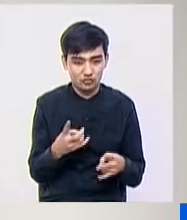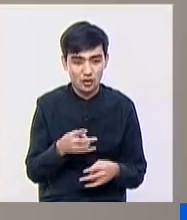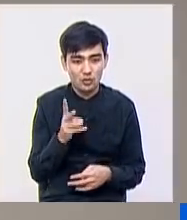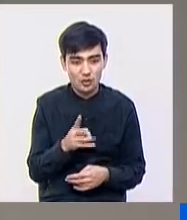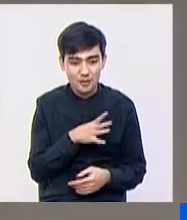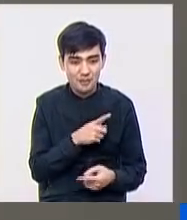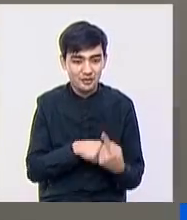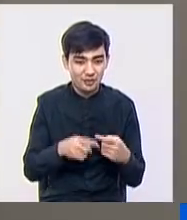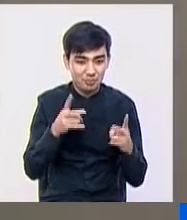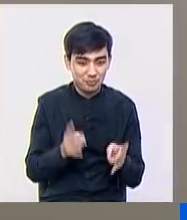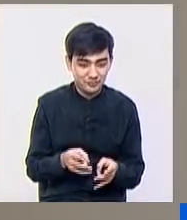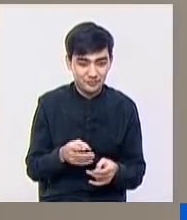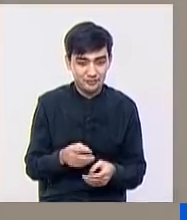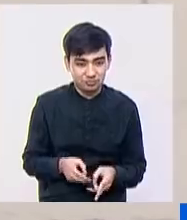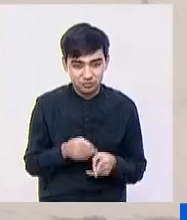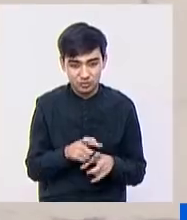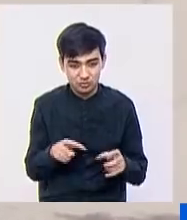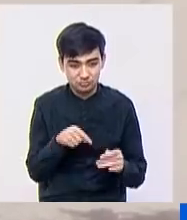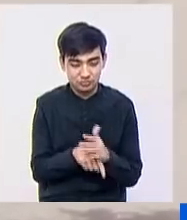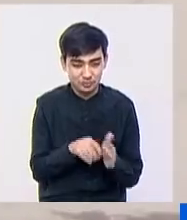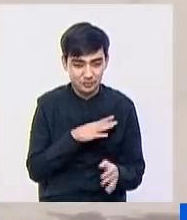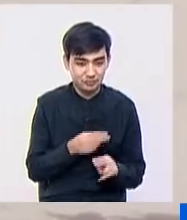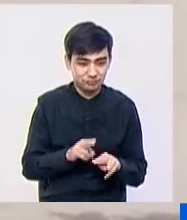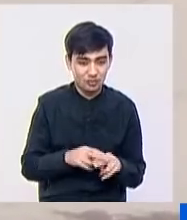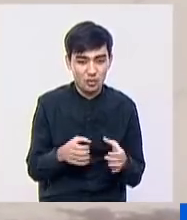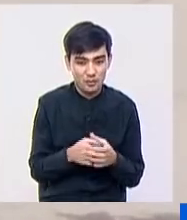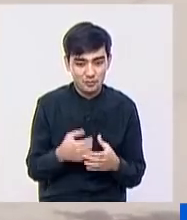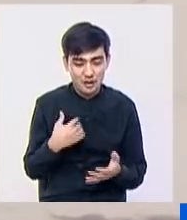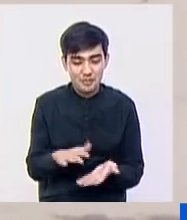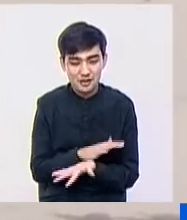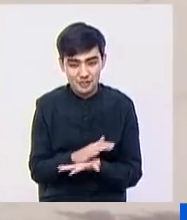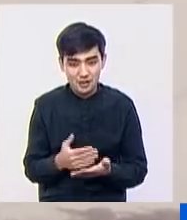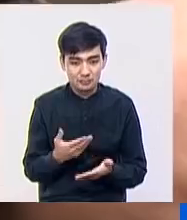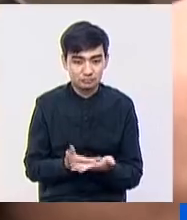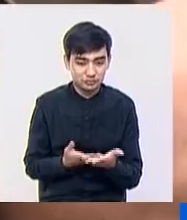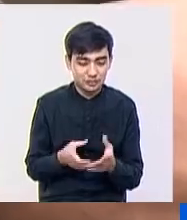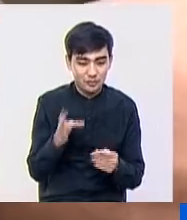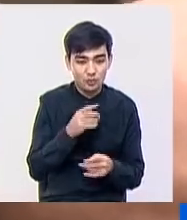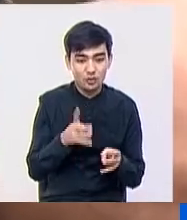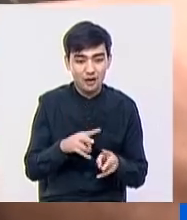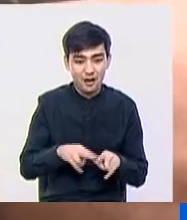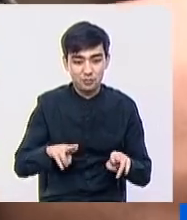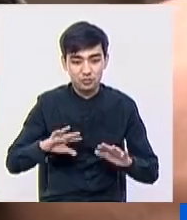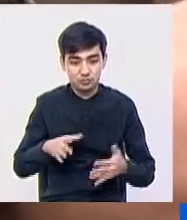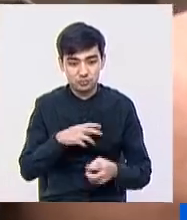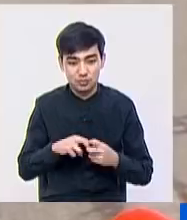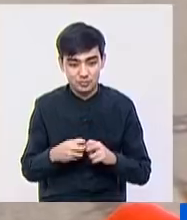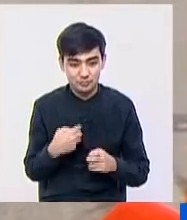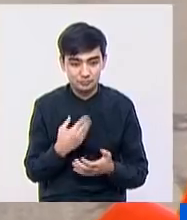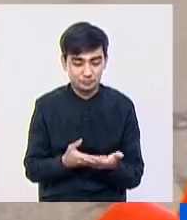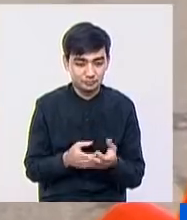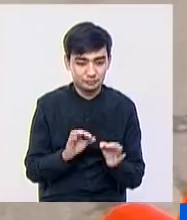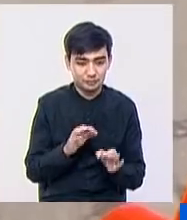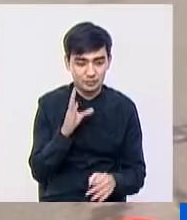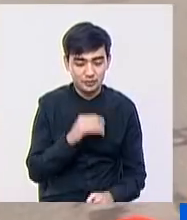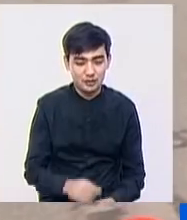чей бизнес пострадал при нападении мародеров. Одна из таких компаний готова бесплатно консультировать всех, кто столкнулся с такой проблемой. И